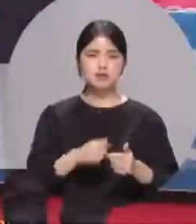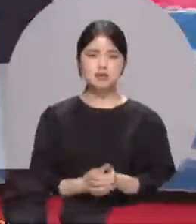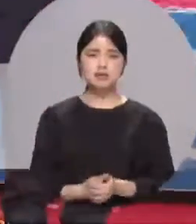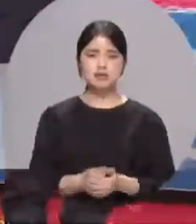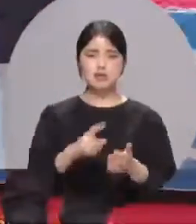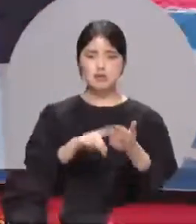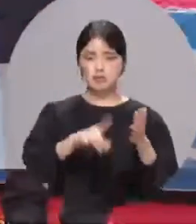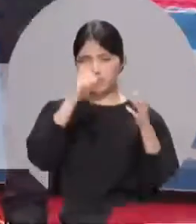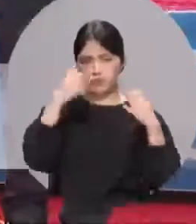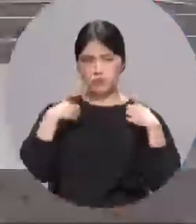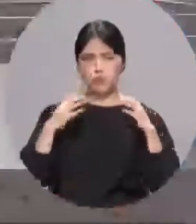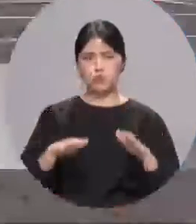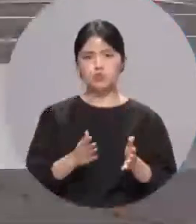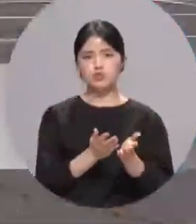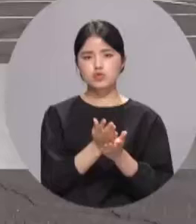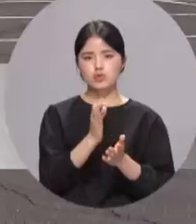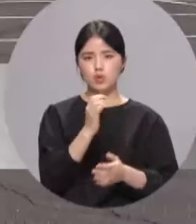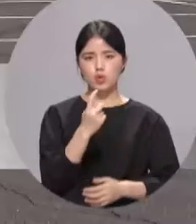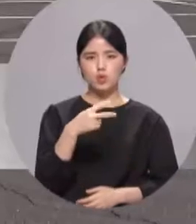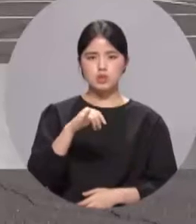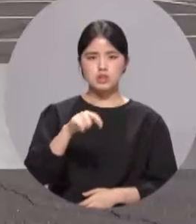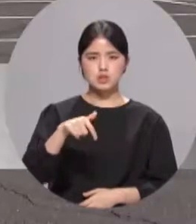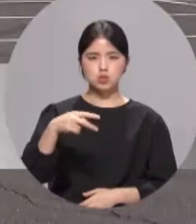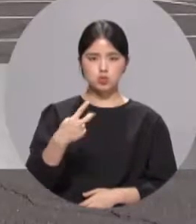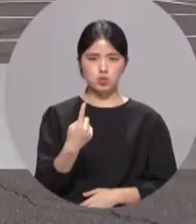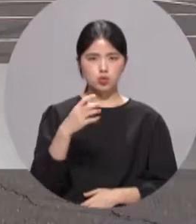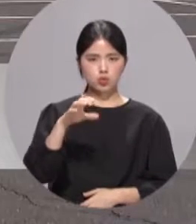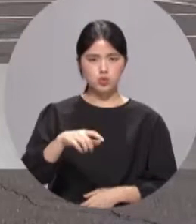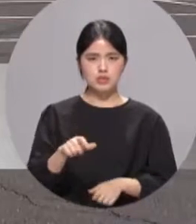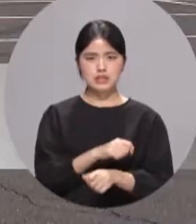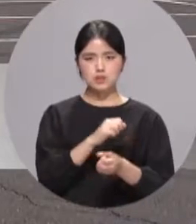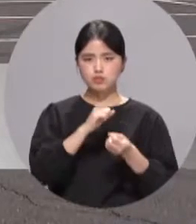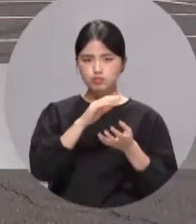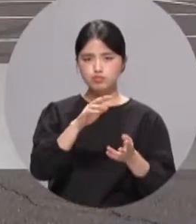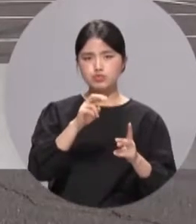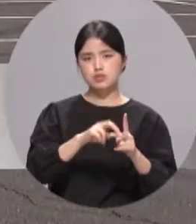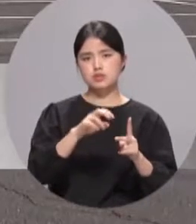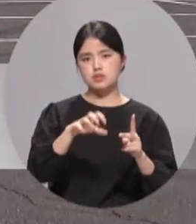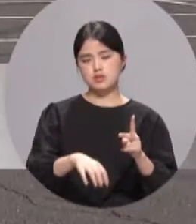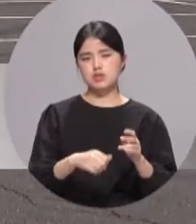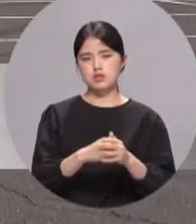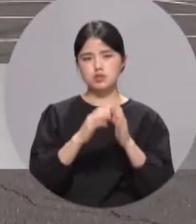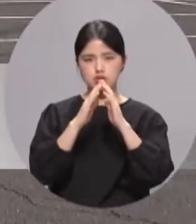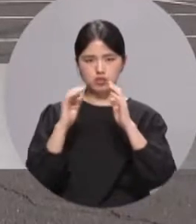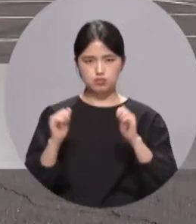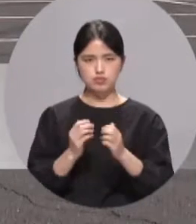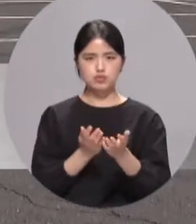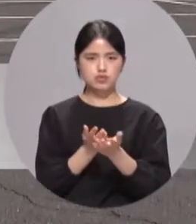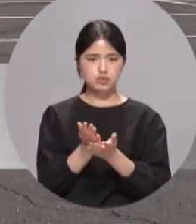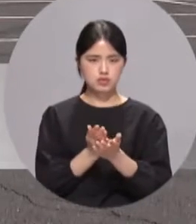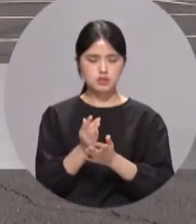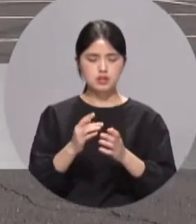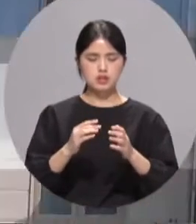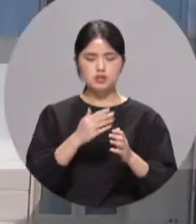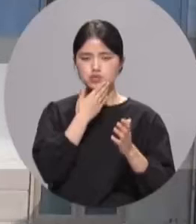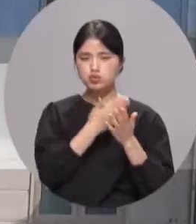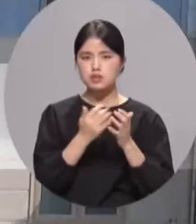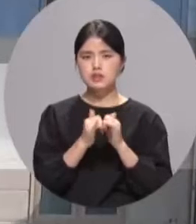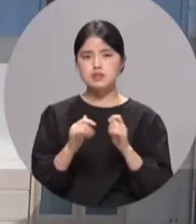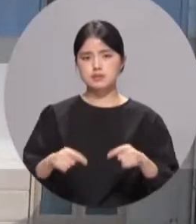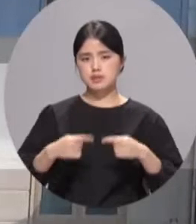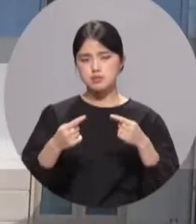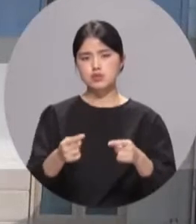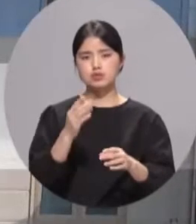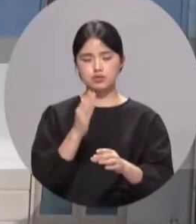관세청은 오늘 군산오식도동 특송 물류센터에서 전북 자치도 군산시 등 주요 인사들이 참석한